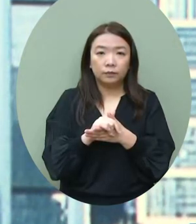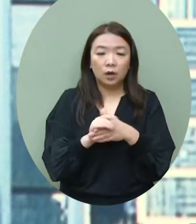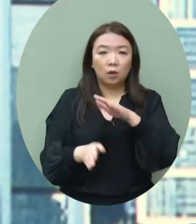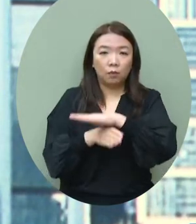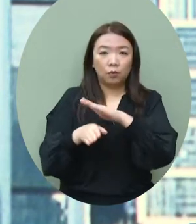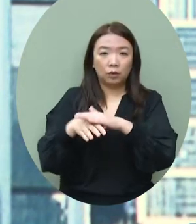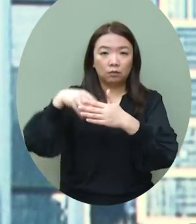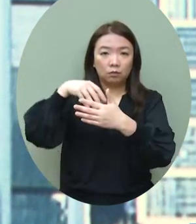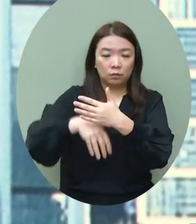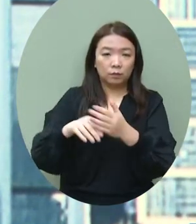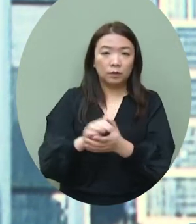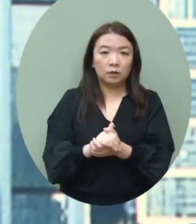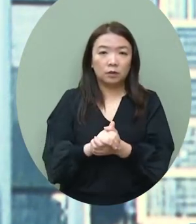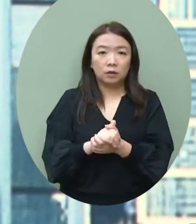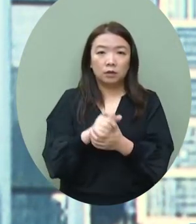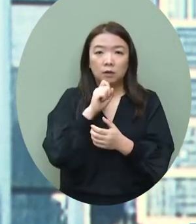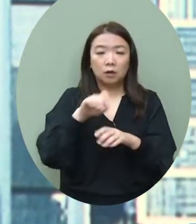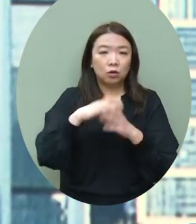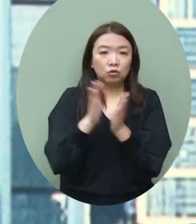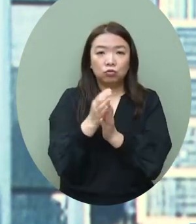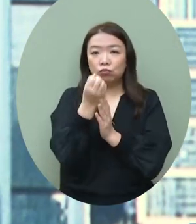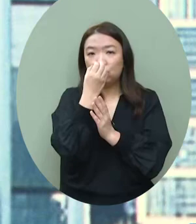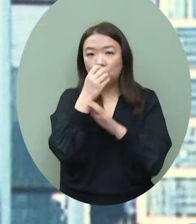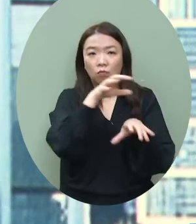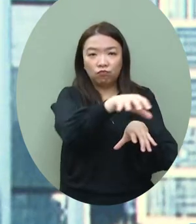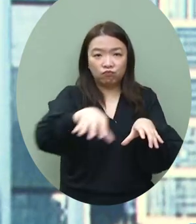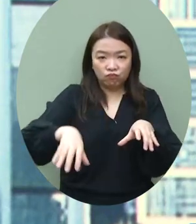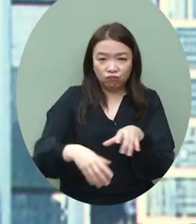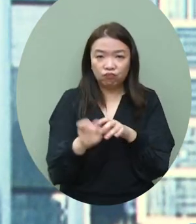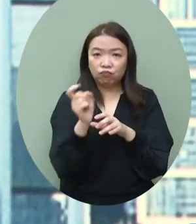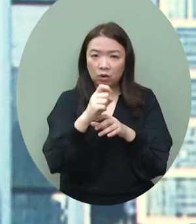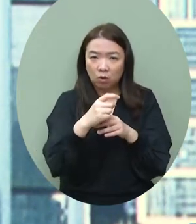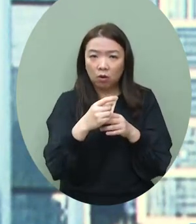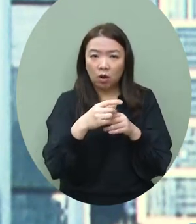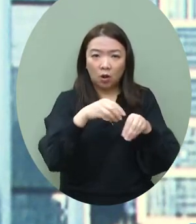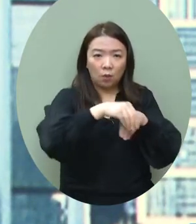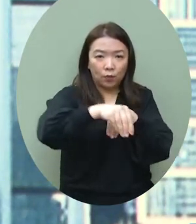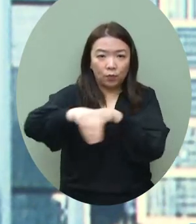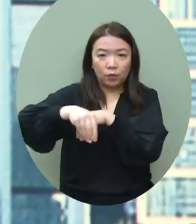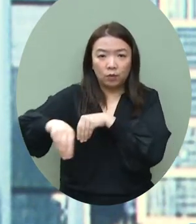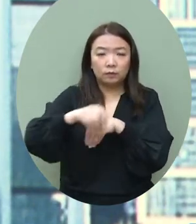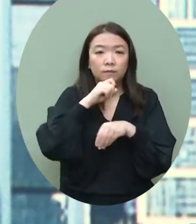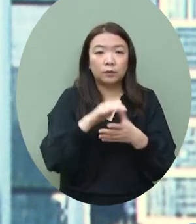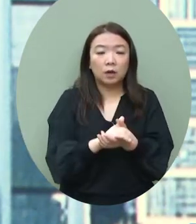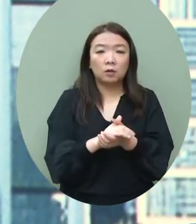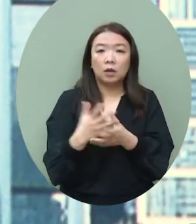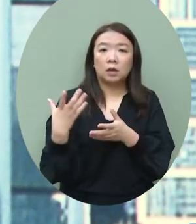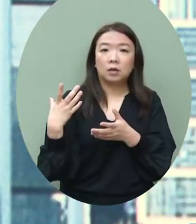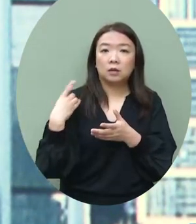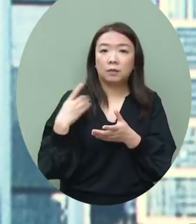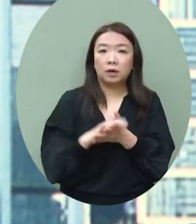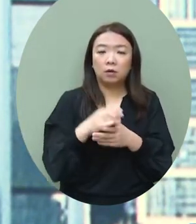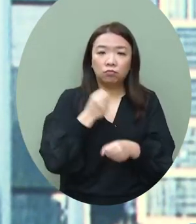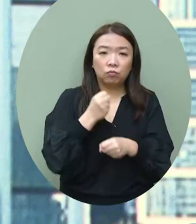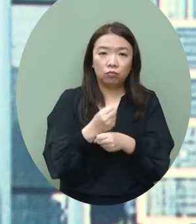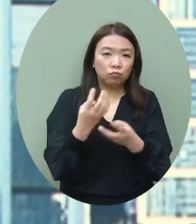頭咧，佢係有全港九有多達10幾間呢啲分店嘅。咁所以昨天已經做咗大量嘅